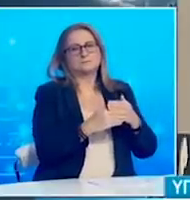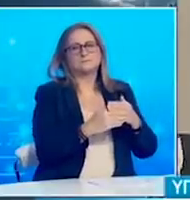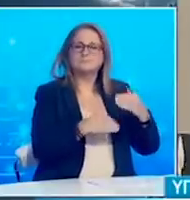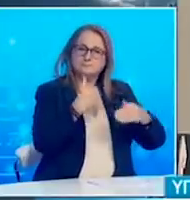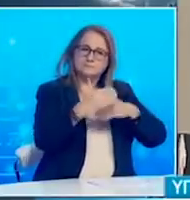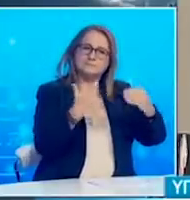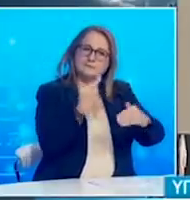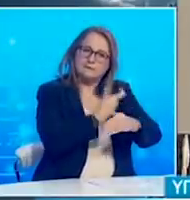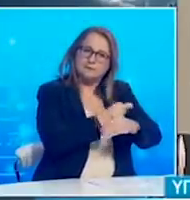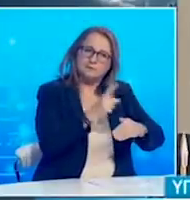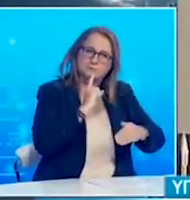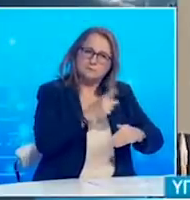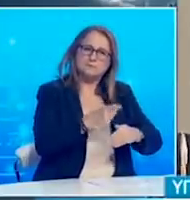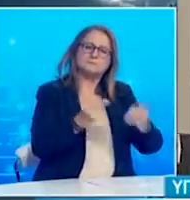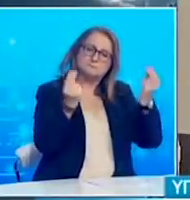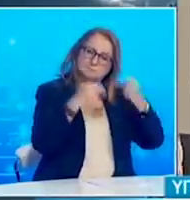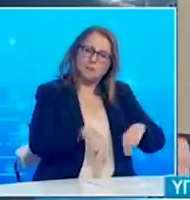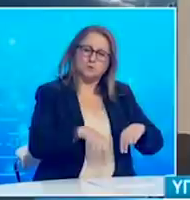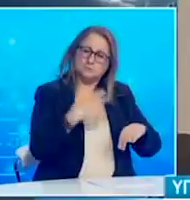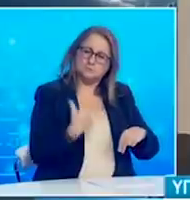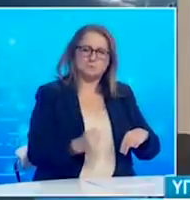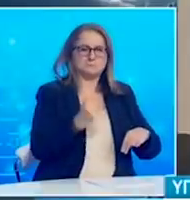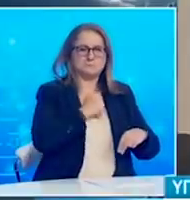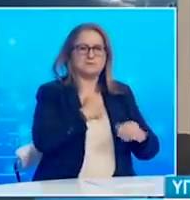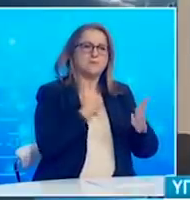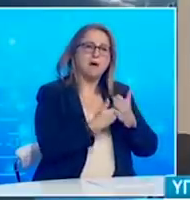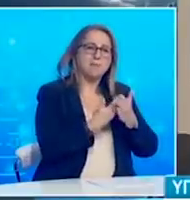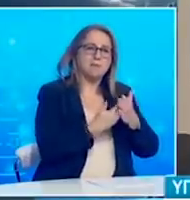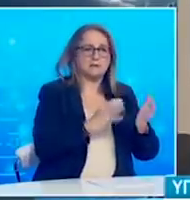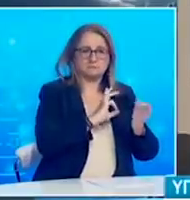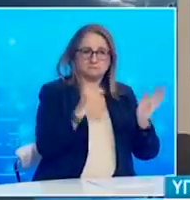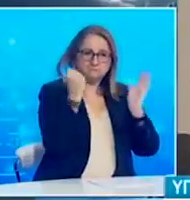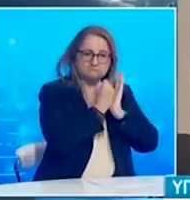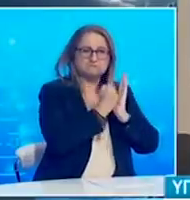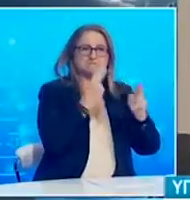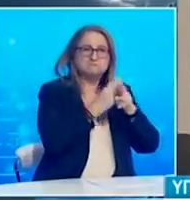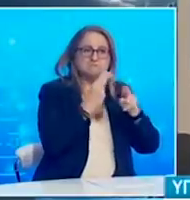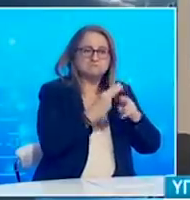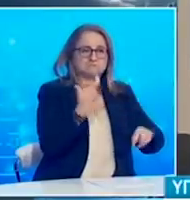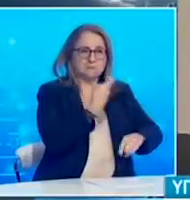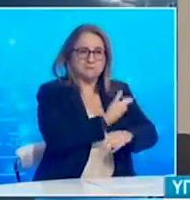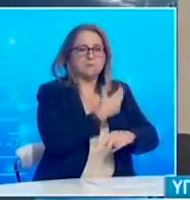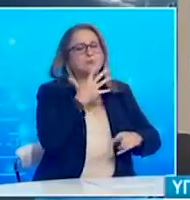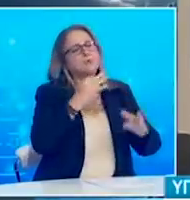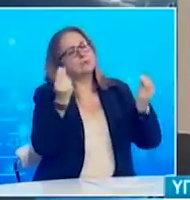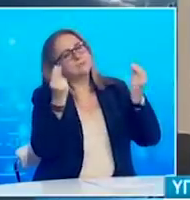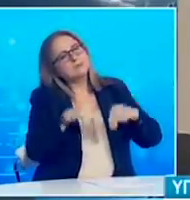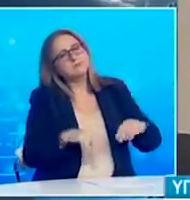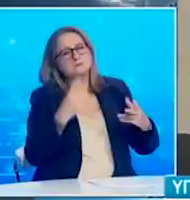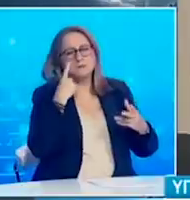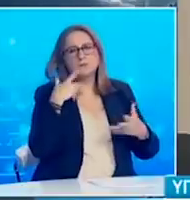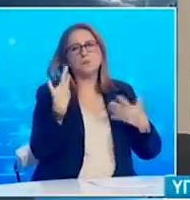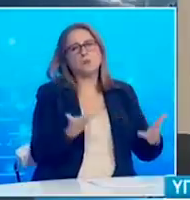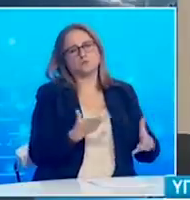όλα τα εμβόλια αυτά να είναι αποτελεσματικά, να έχουν άδεια κυκλοφορίας, έτσι να μπορέσουμε να αντιμετωπίσουμε το πρόβλημα, το ζήτημα